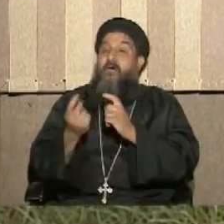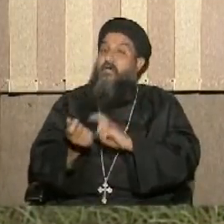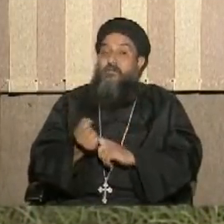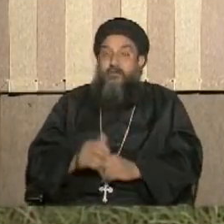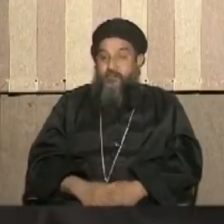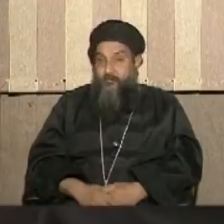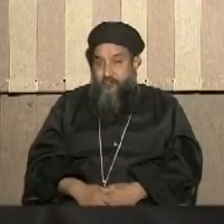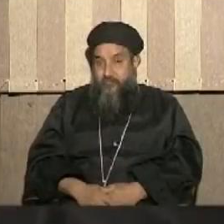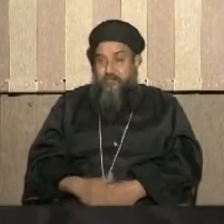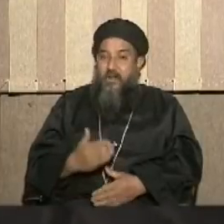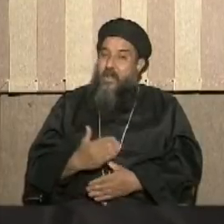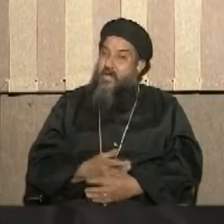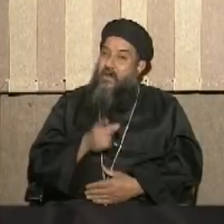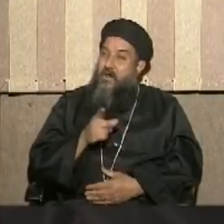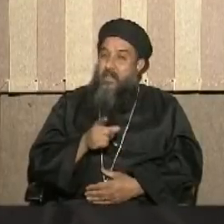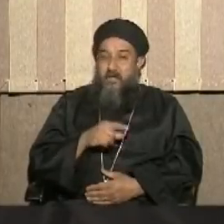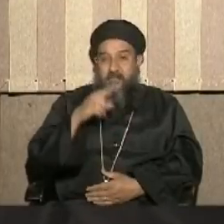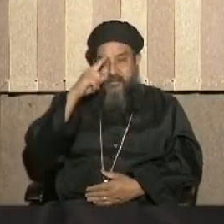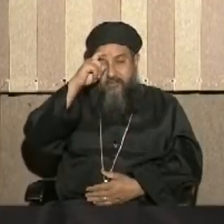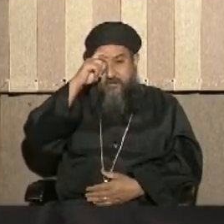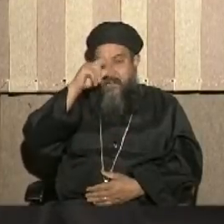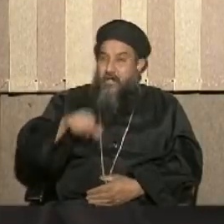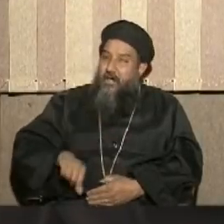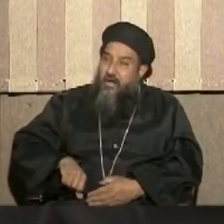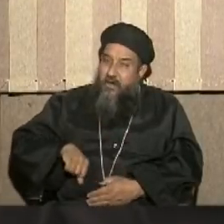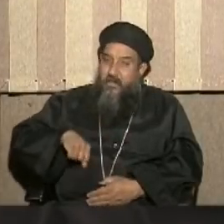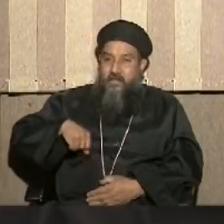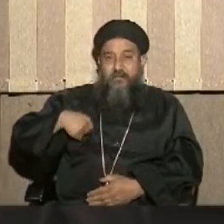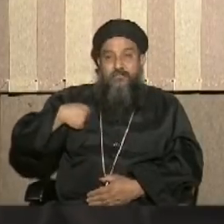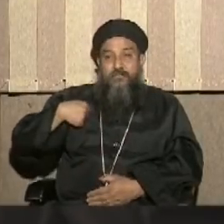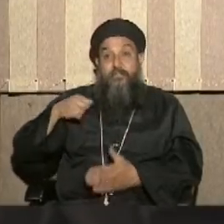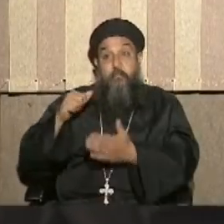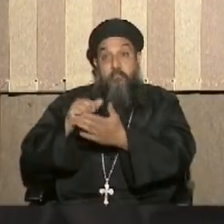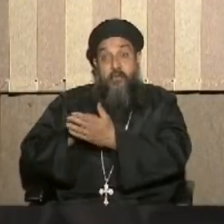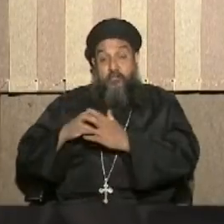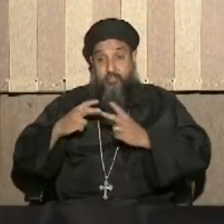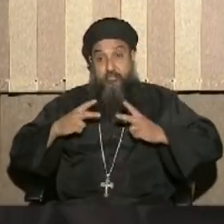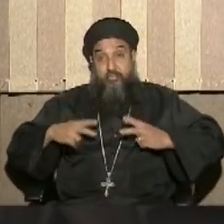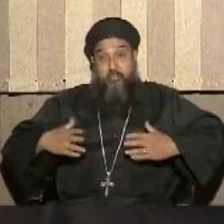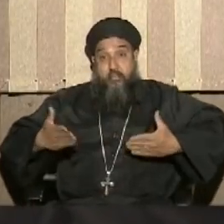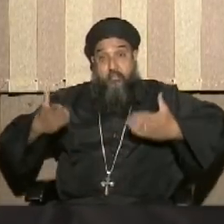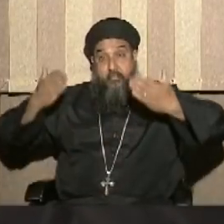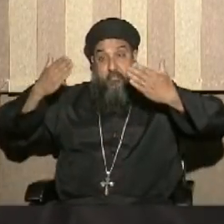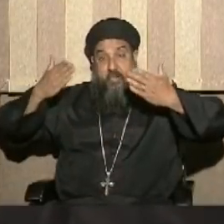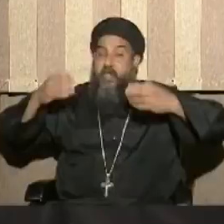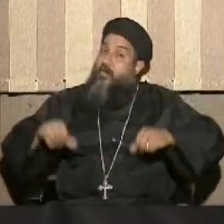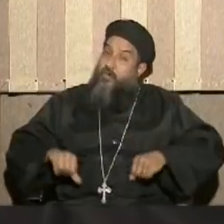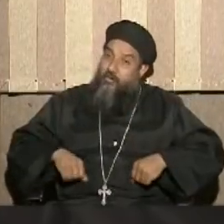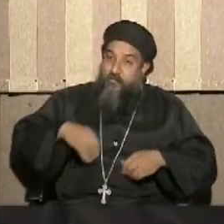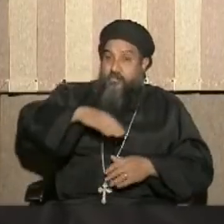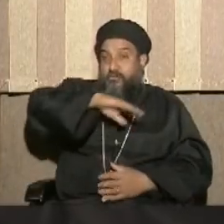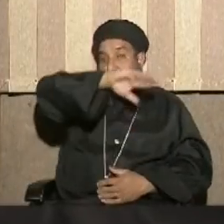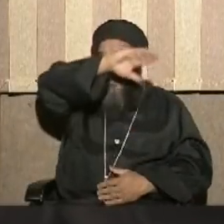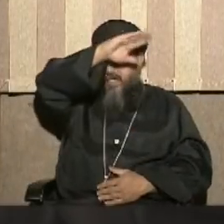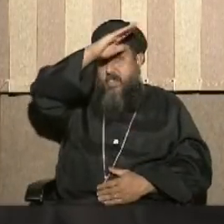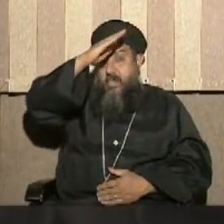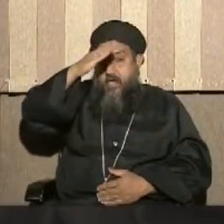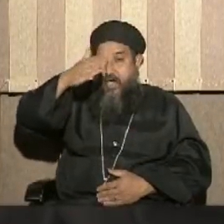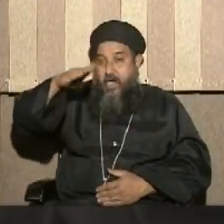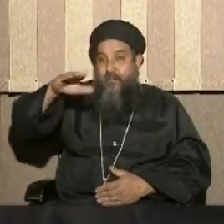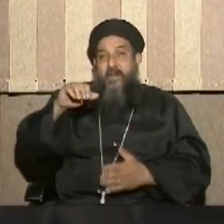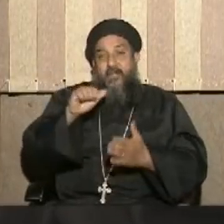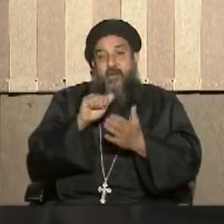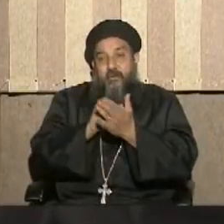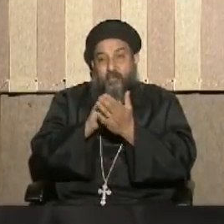من غير تردد. لكن يا أولاد عيشة القصر شيء وعيشة الجبل